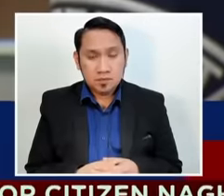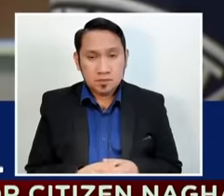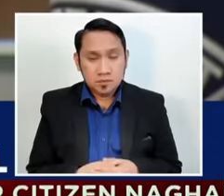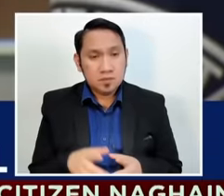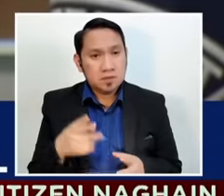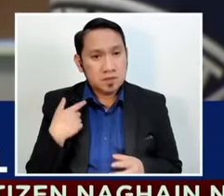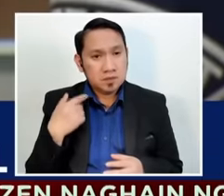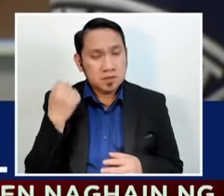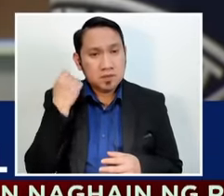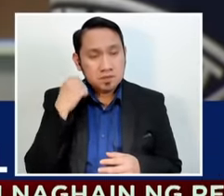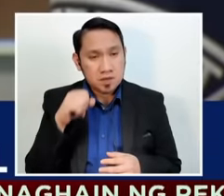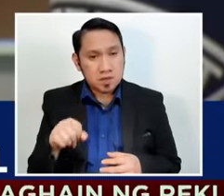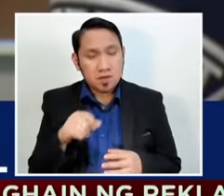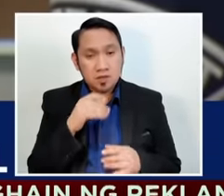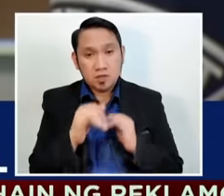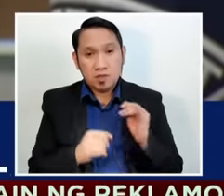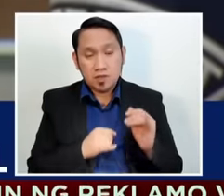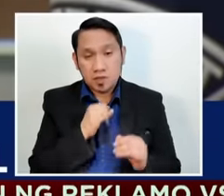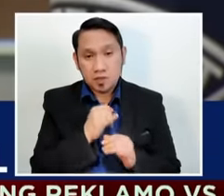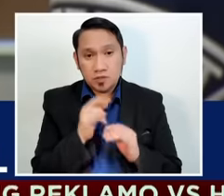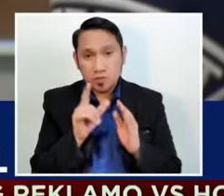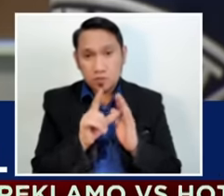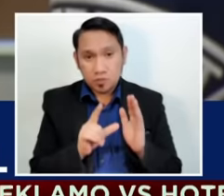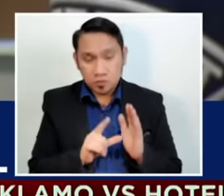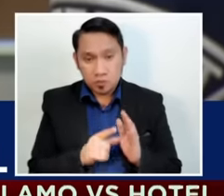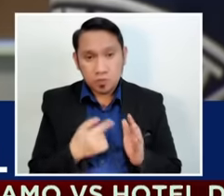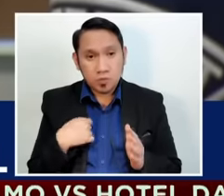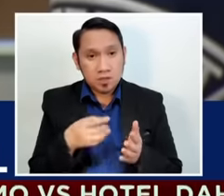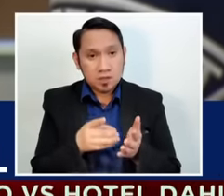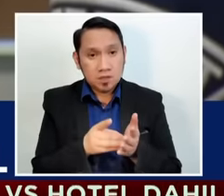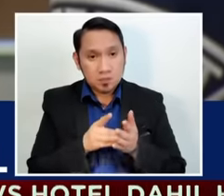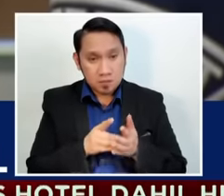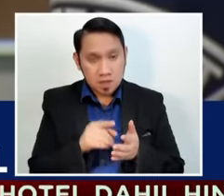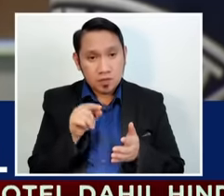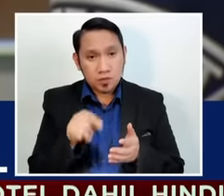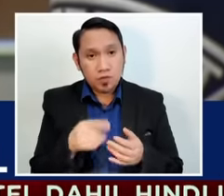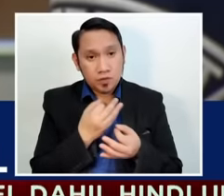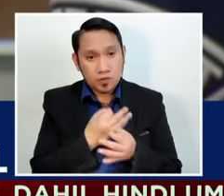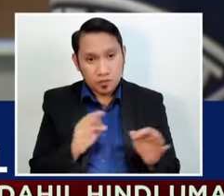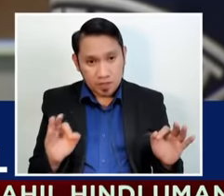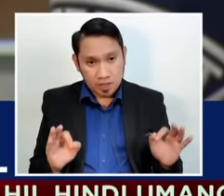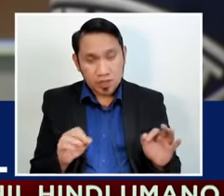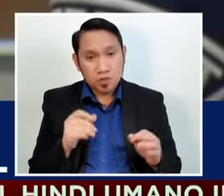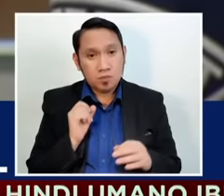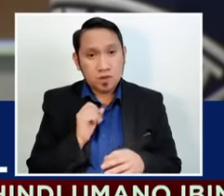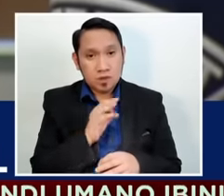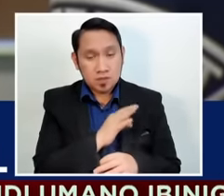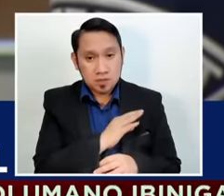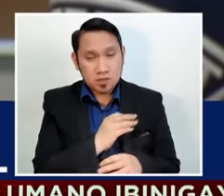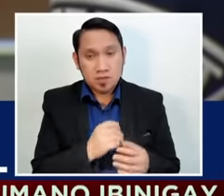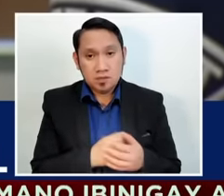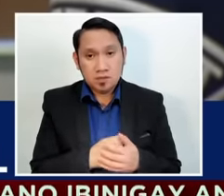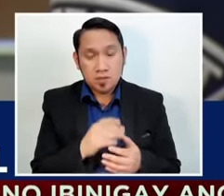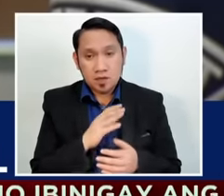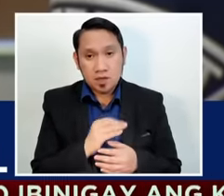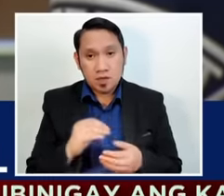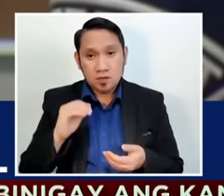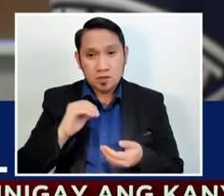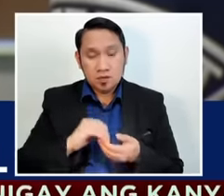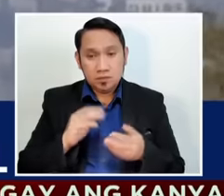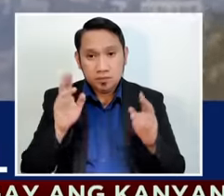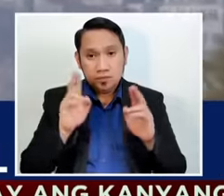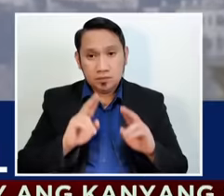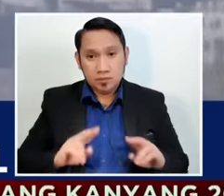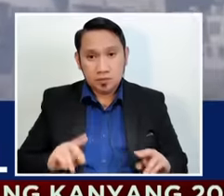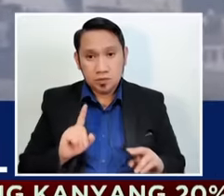of international law. We demand the immediate release of the ship and its crew, and we will consult with our allies and UN partners as appropriate on next